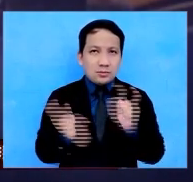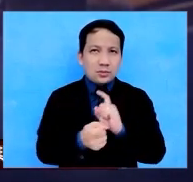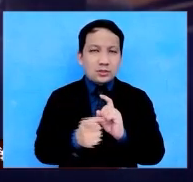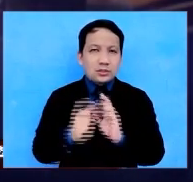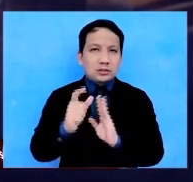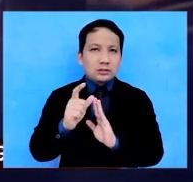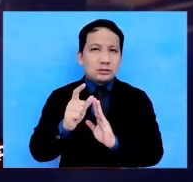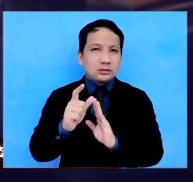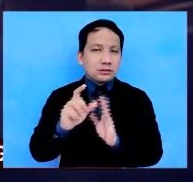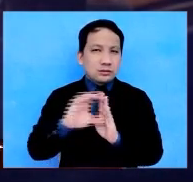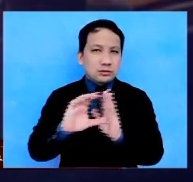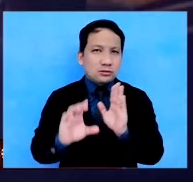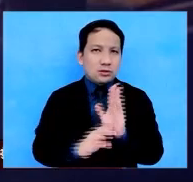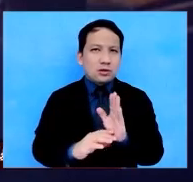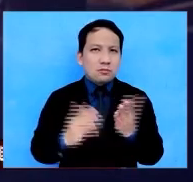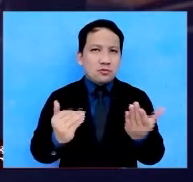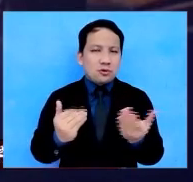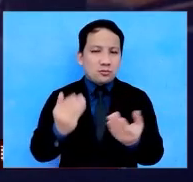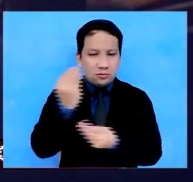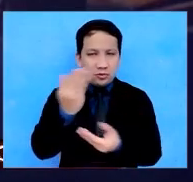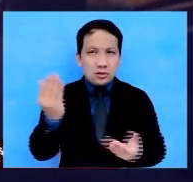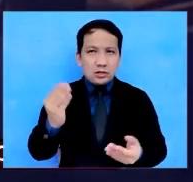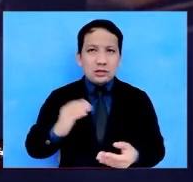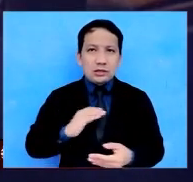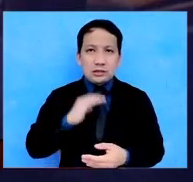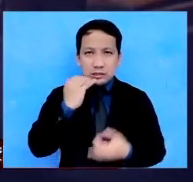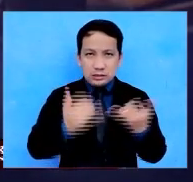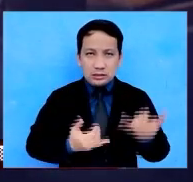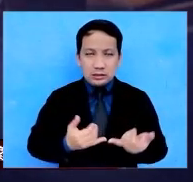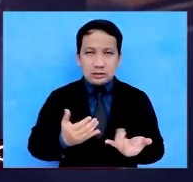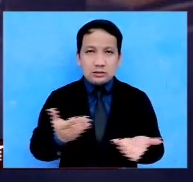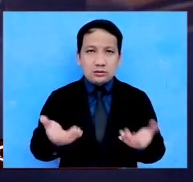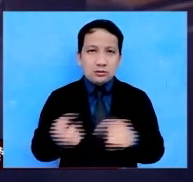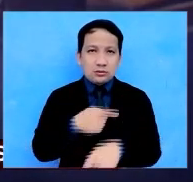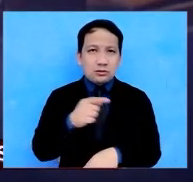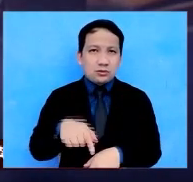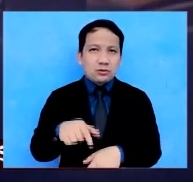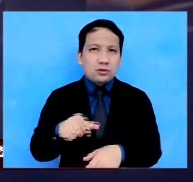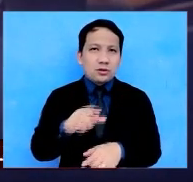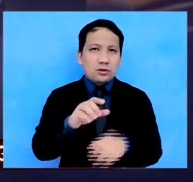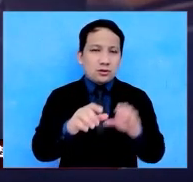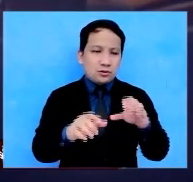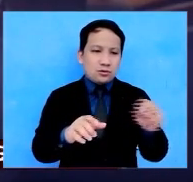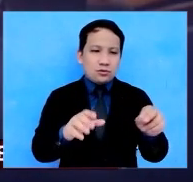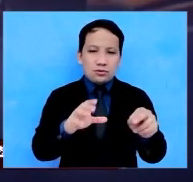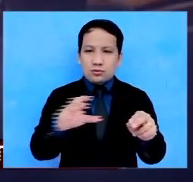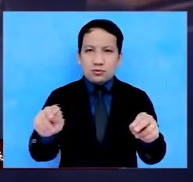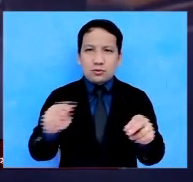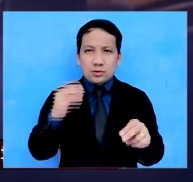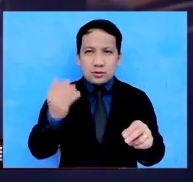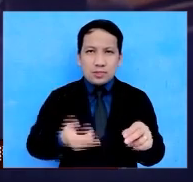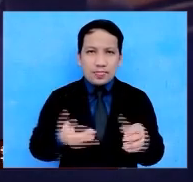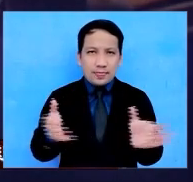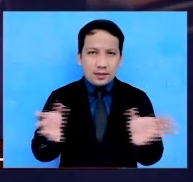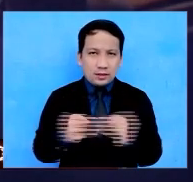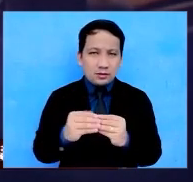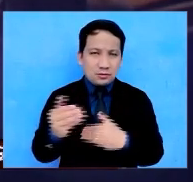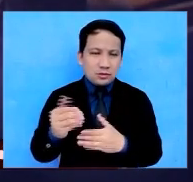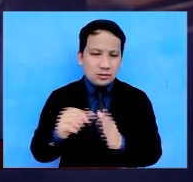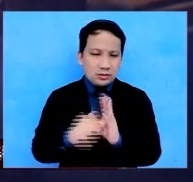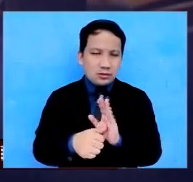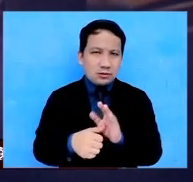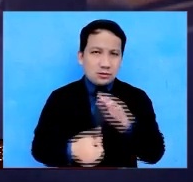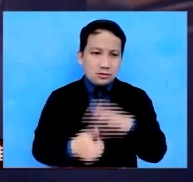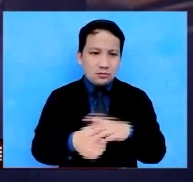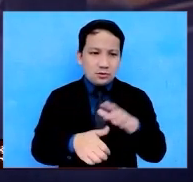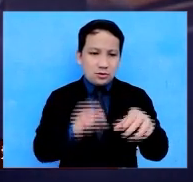batas. Pero mas suportado ng mga inimbitahang resource persons ang Constitutional Convention o CONCON. Dito, iboboto ng